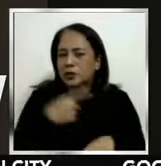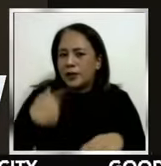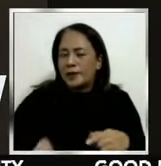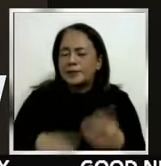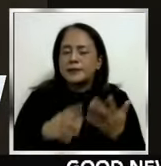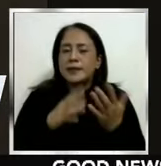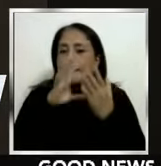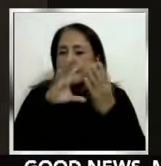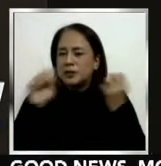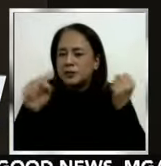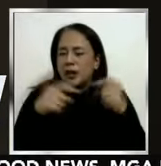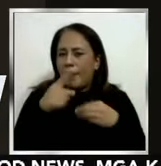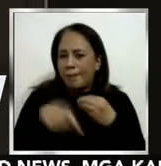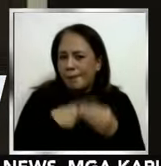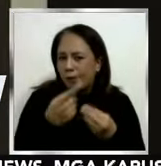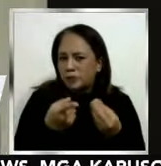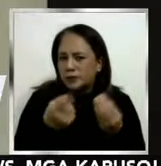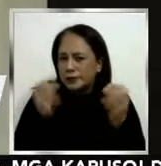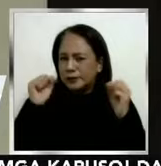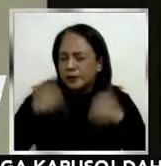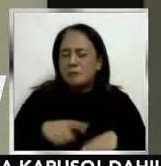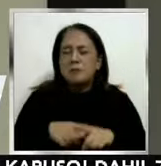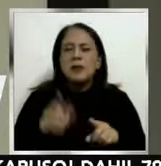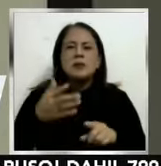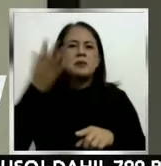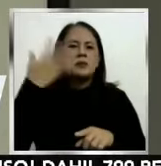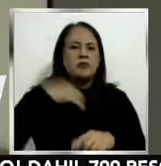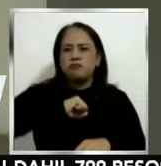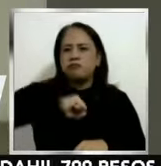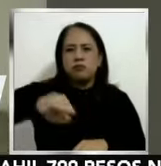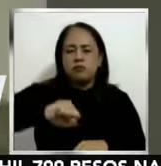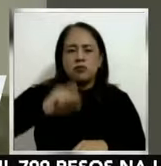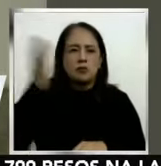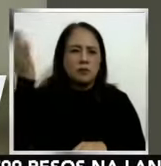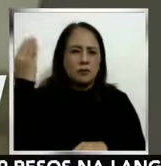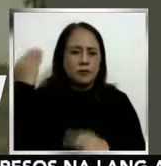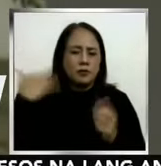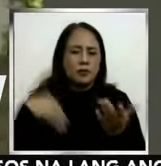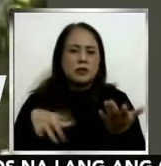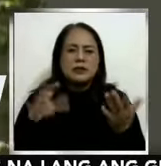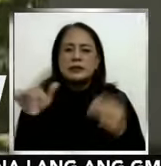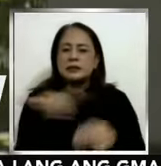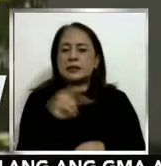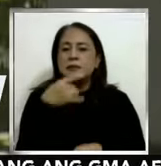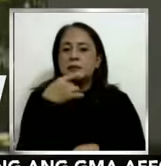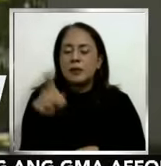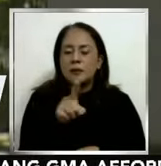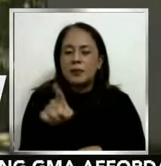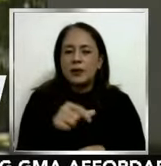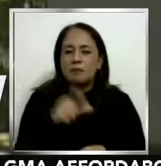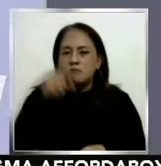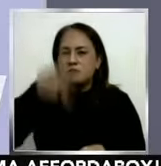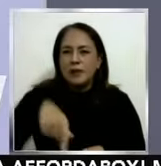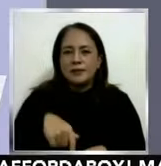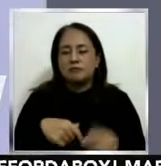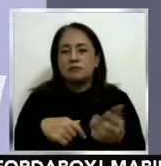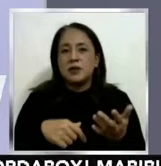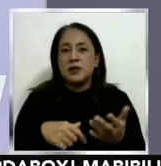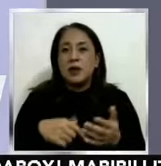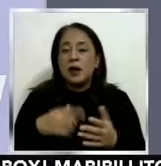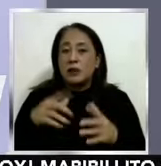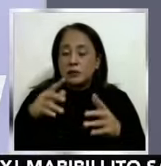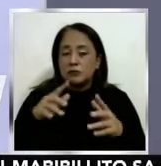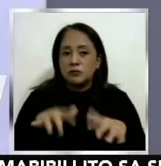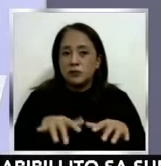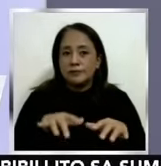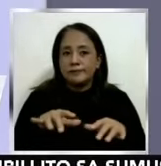AUKUS, pero dati na nilang tinututulan ito at dati na rin sinabing di dapat nakikialam ang mga bansang walang